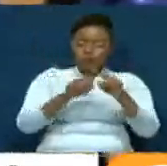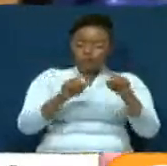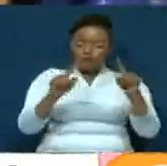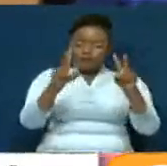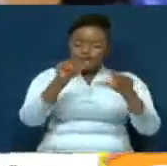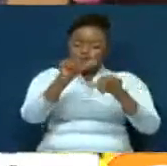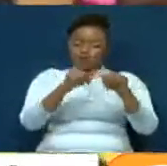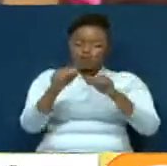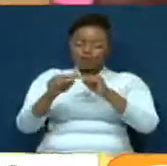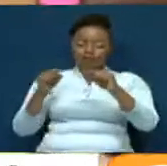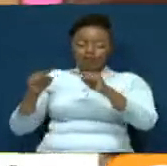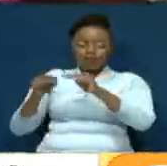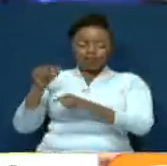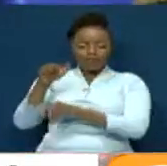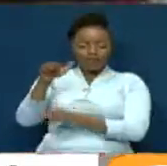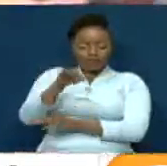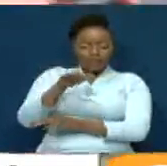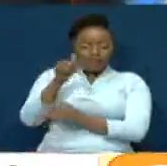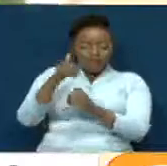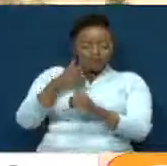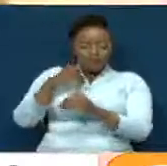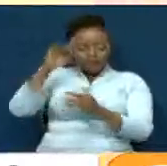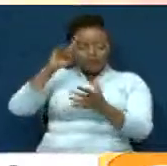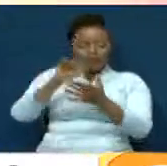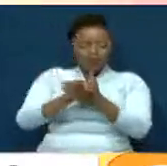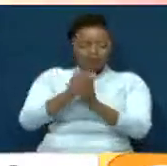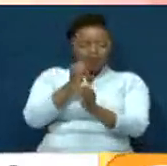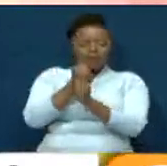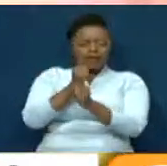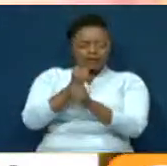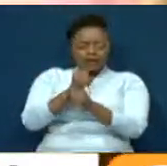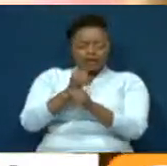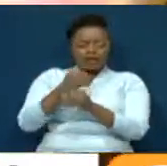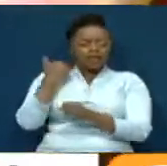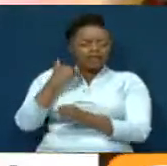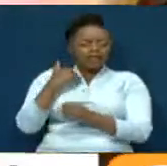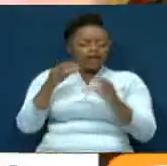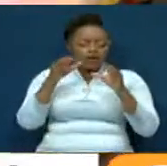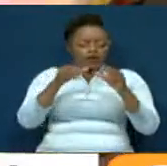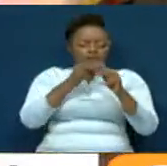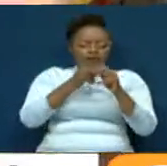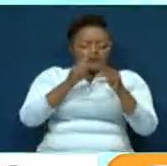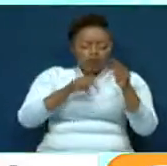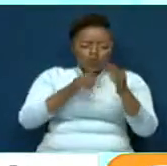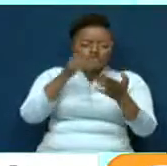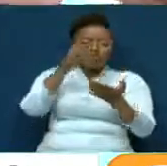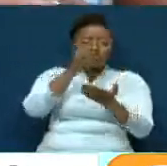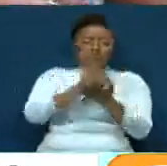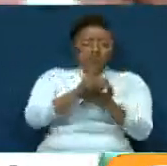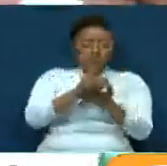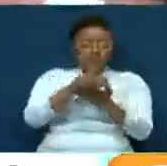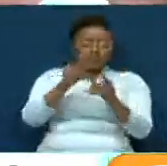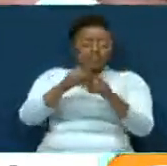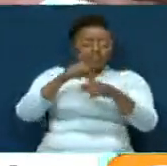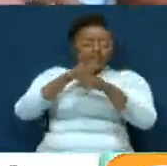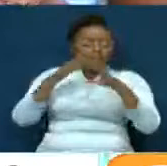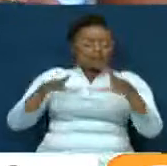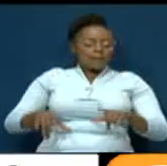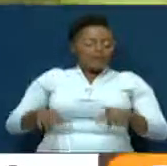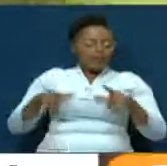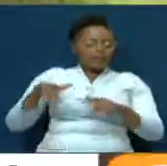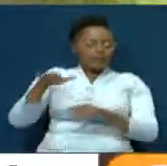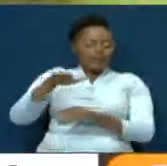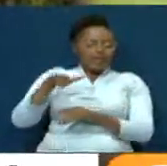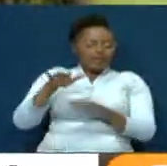vya mauaji katika eneo hilo vinavyoaminika kutekelezwa na wahalifu wa kundi la Confirm, vikiwaacha wakazi na